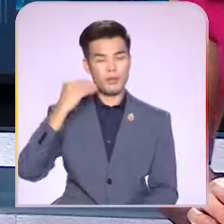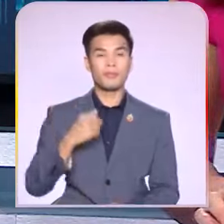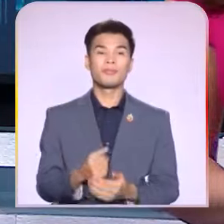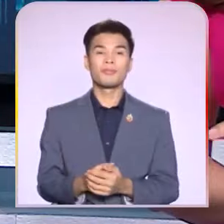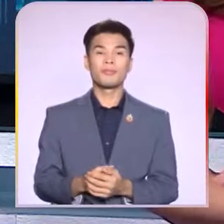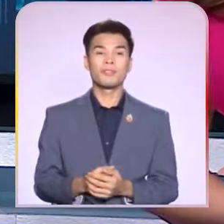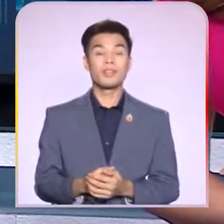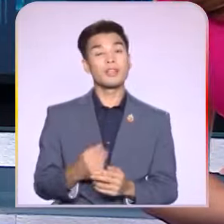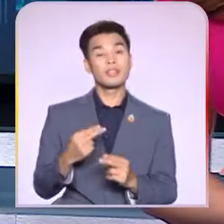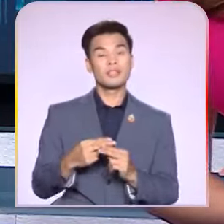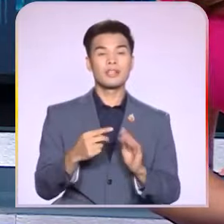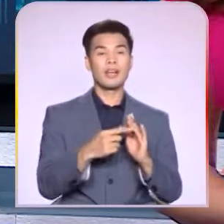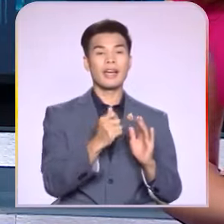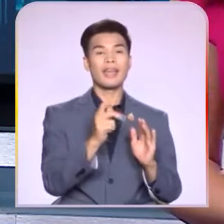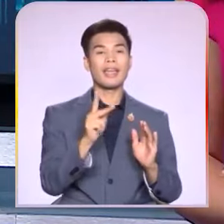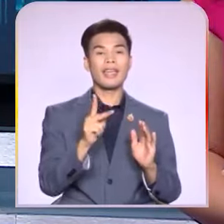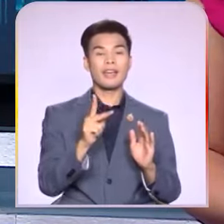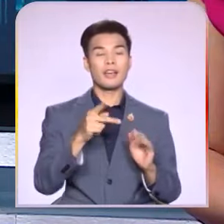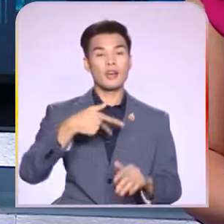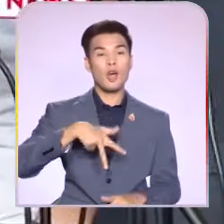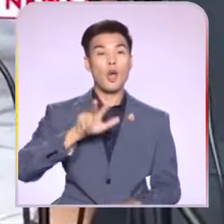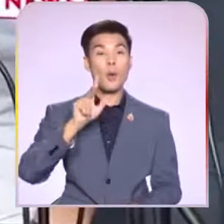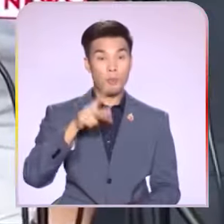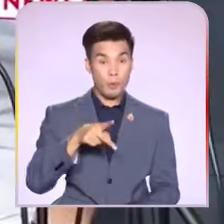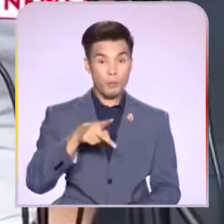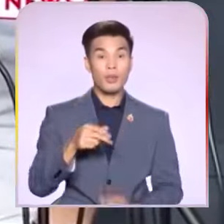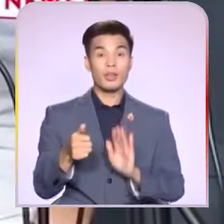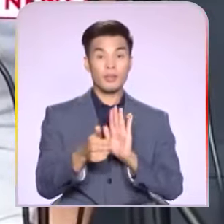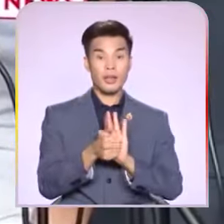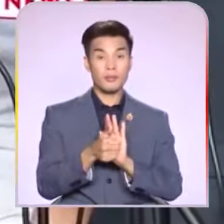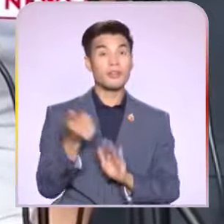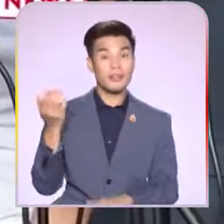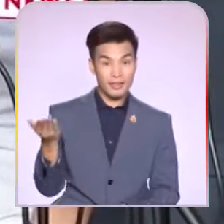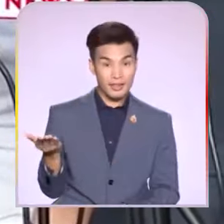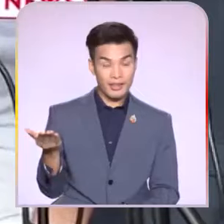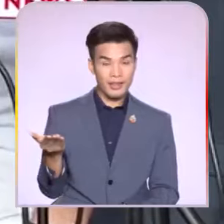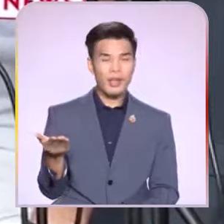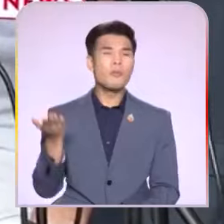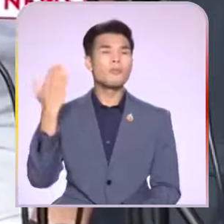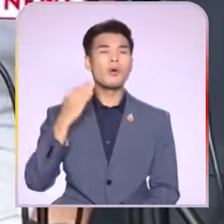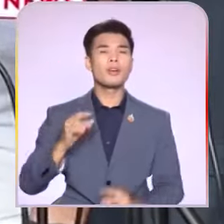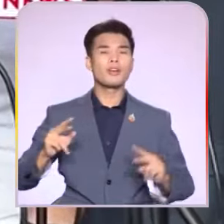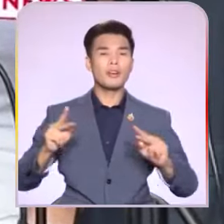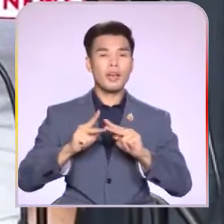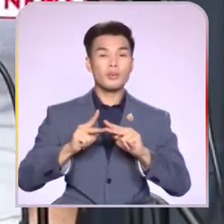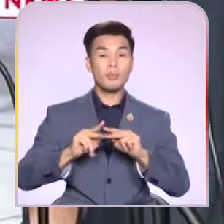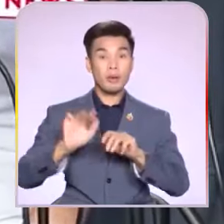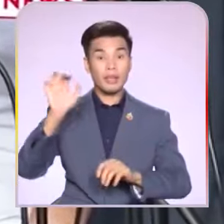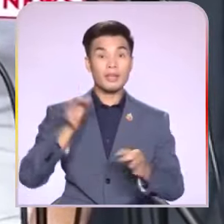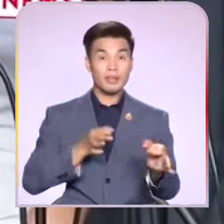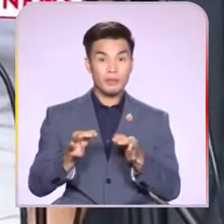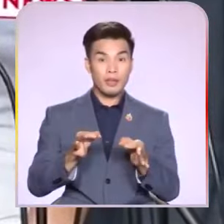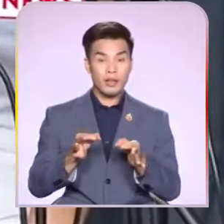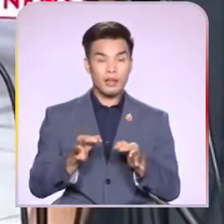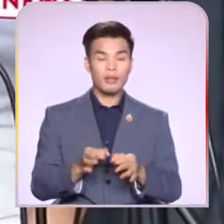ส่วนเรื่องของคุณเอกภพเหลืองประเสริฐผู้ก่อตั้งเพจสายไหมต้องรอดนะครับหรืออดีตที่ปรึกษารัฐมนตรีว่าการกระทรวงมหาดไทยที่